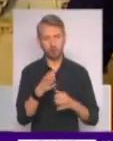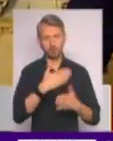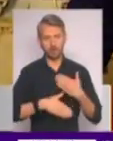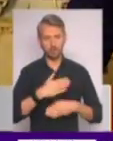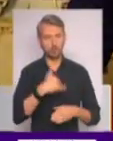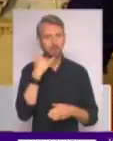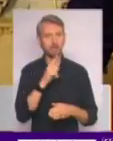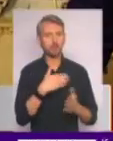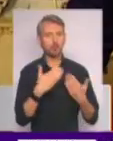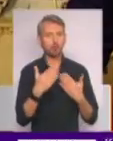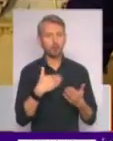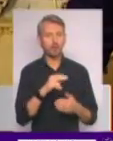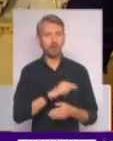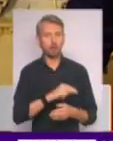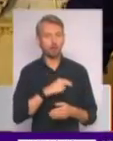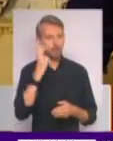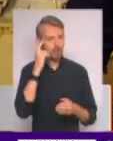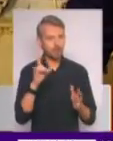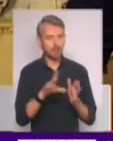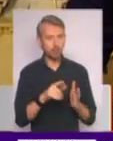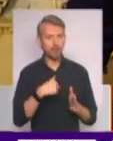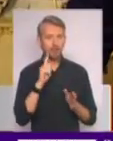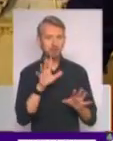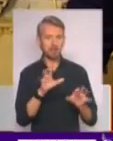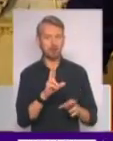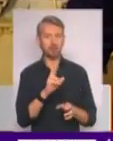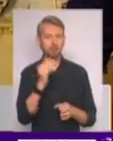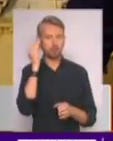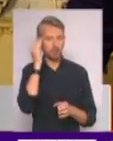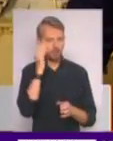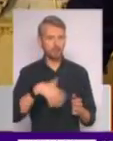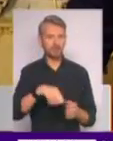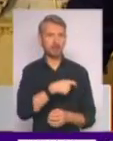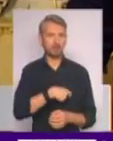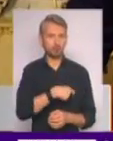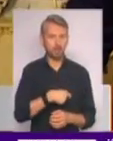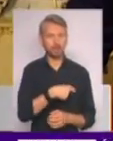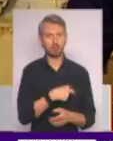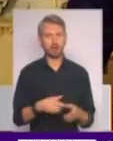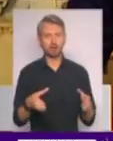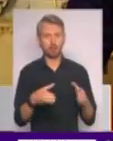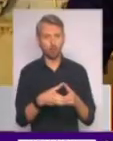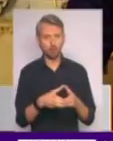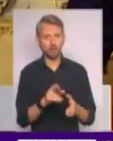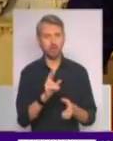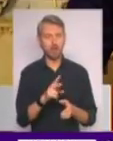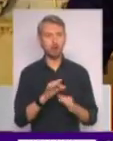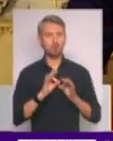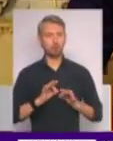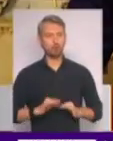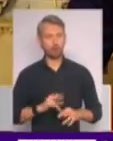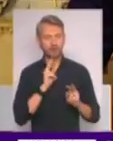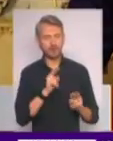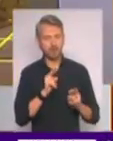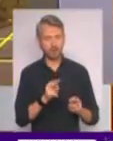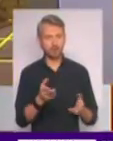що стосуються роботи «Київенерго», я сприймаю, як з позиції всі депутати і депутатський корпус, як прокурорський нагляд, як я